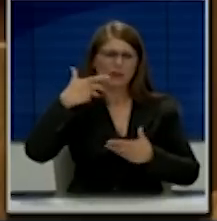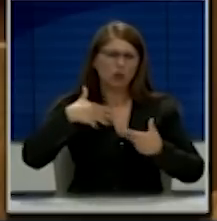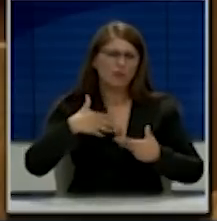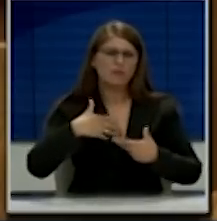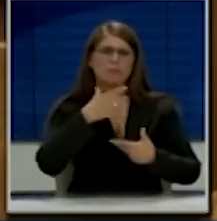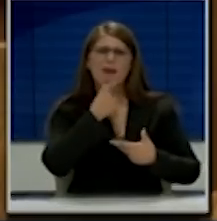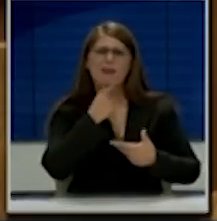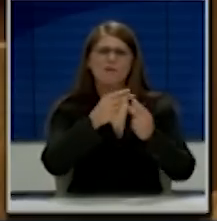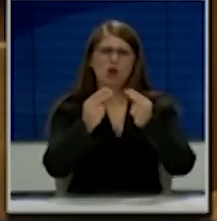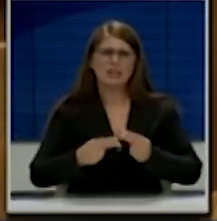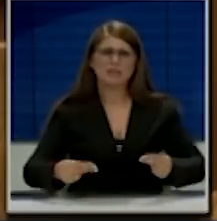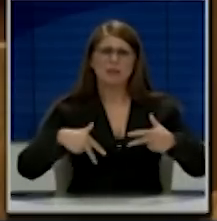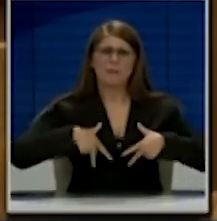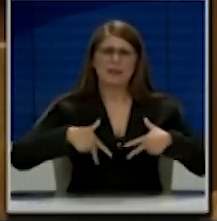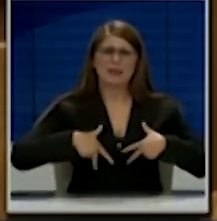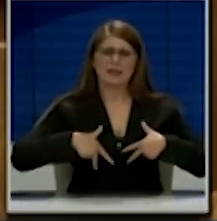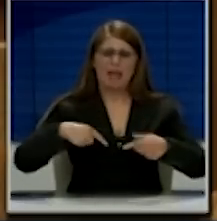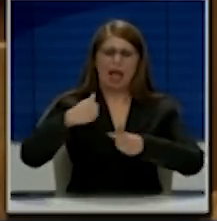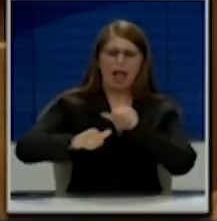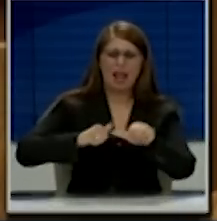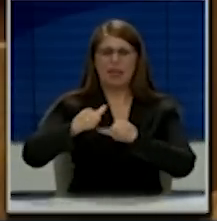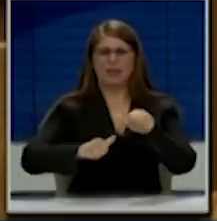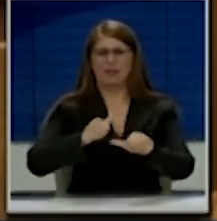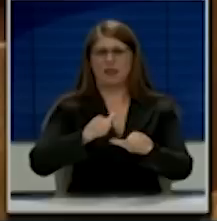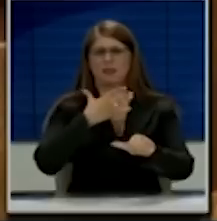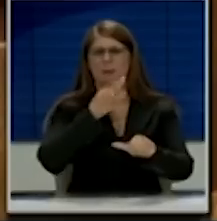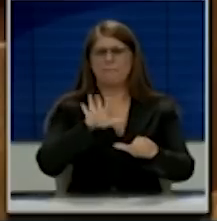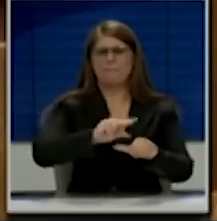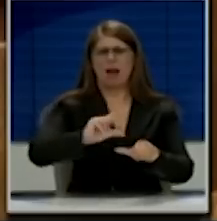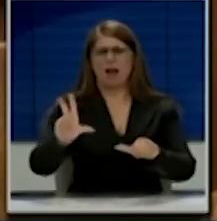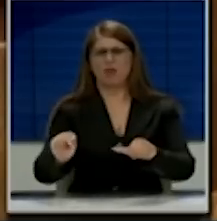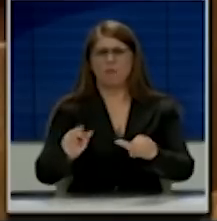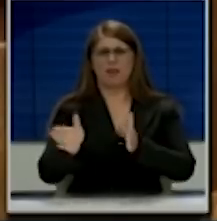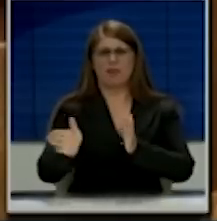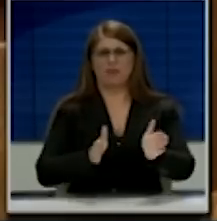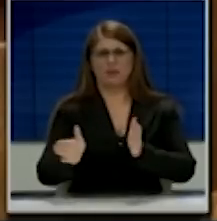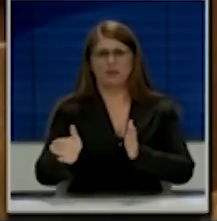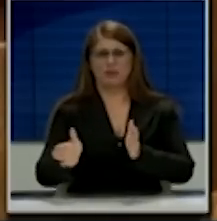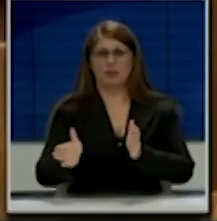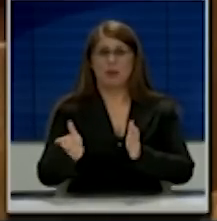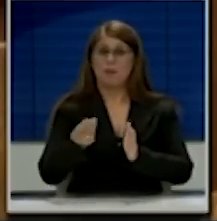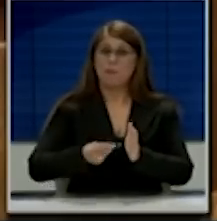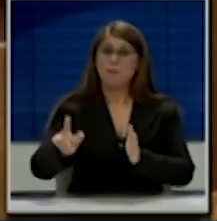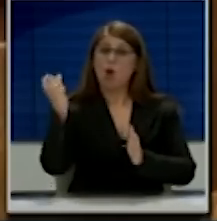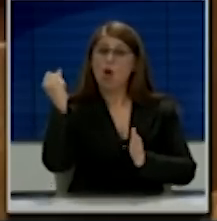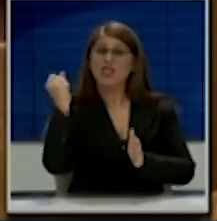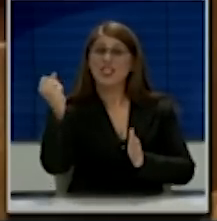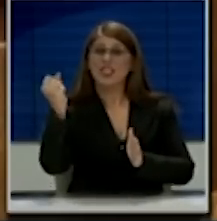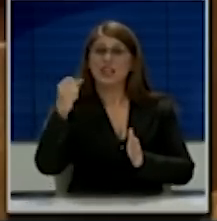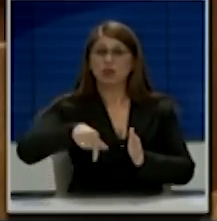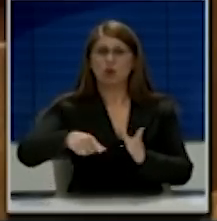λύσεις με κυβερνητικές εναλλαγές παρόμοιας κατεύθυνσης. Και με πιο δυνατό πλέον